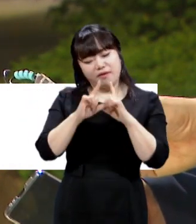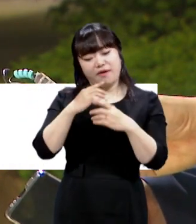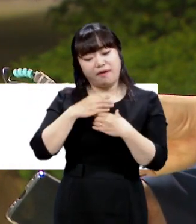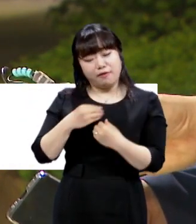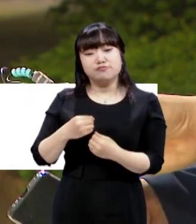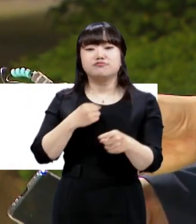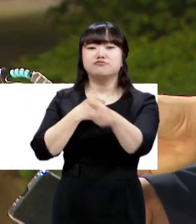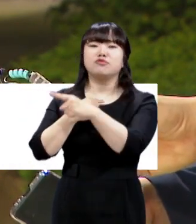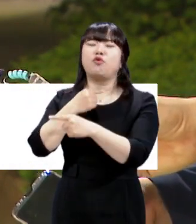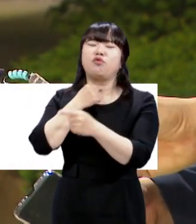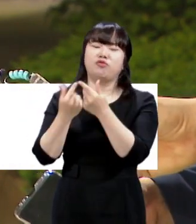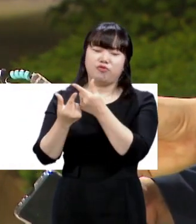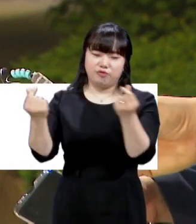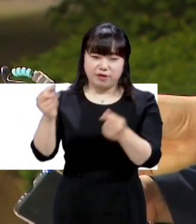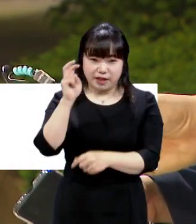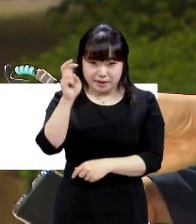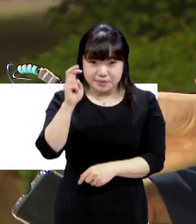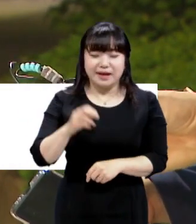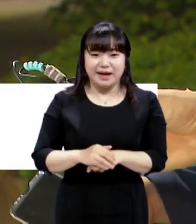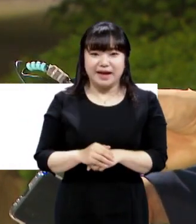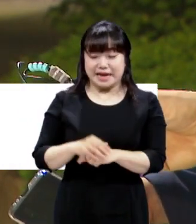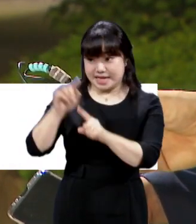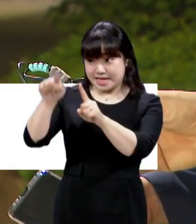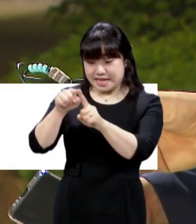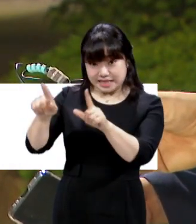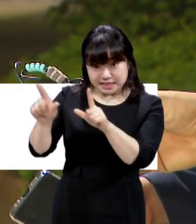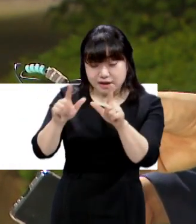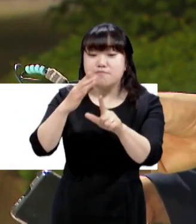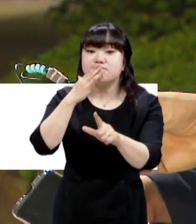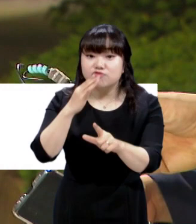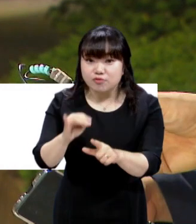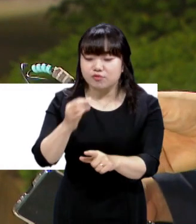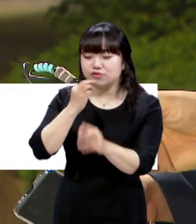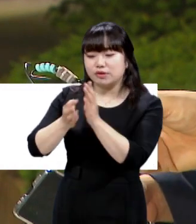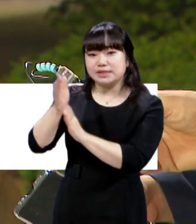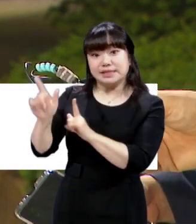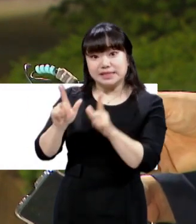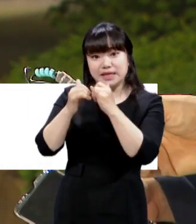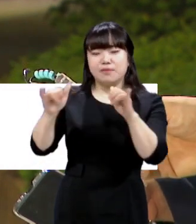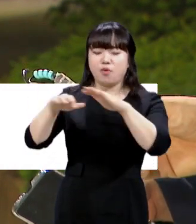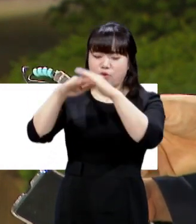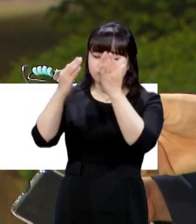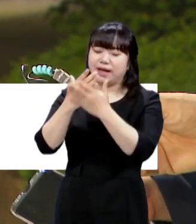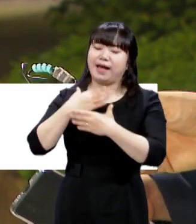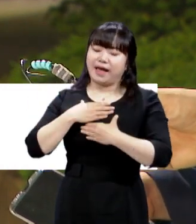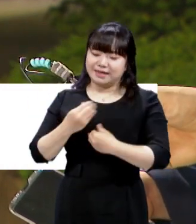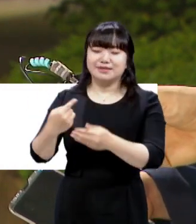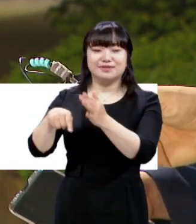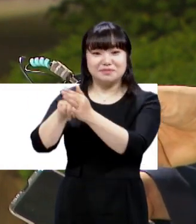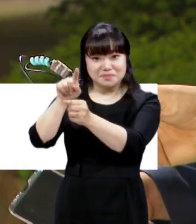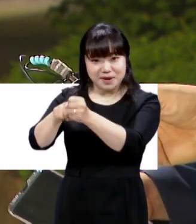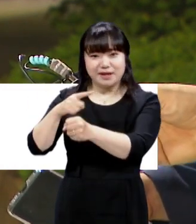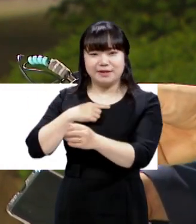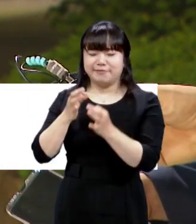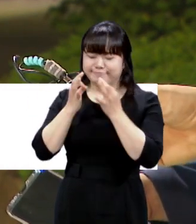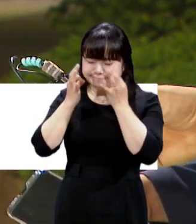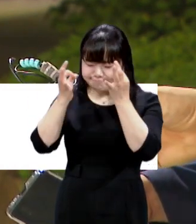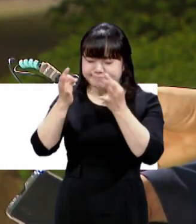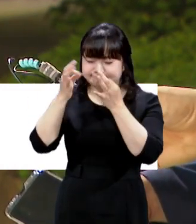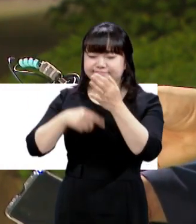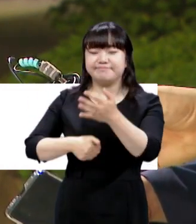싶은 마음은 누구나 같을 것입니다 1인 가구는 물론 서울시민 모두의 안전을 위해서 앞으로도 최선을